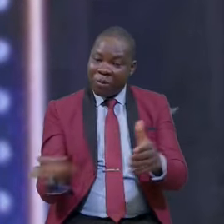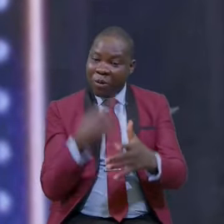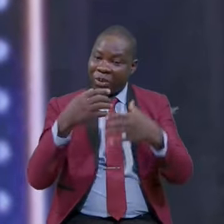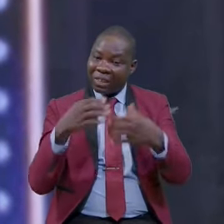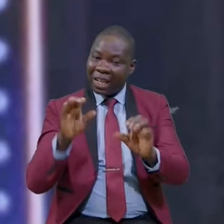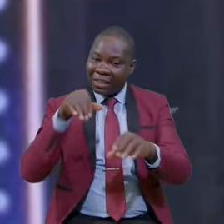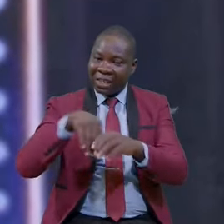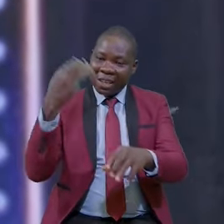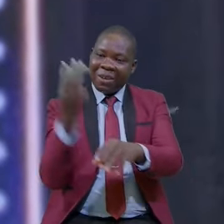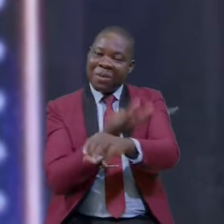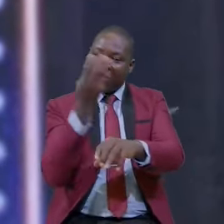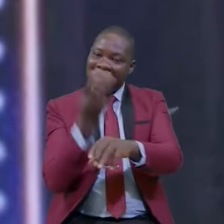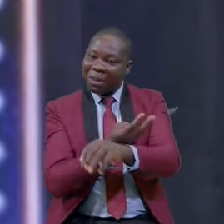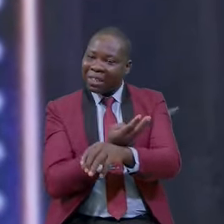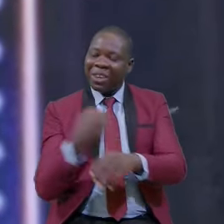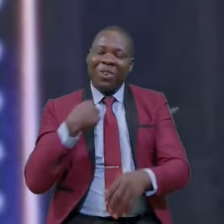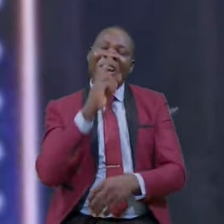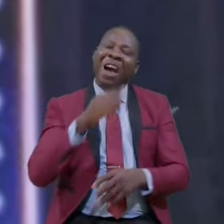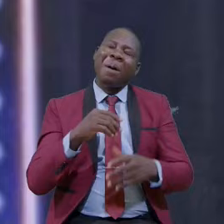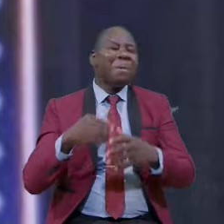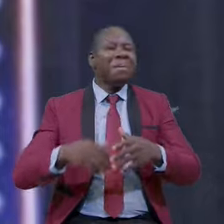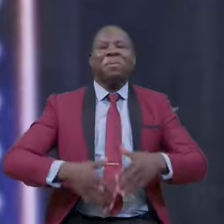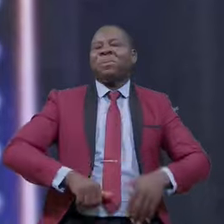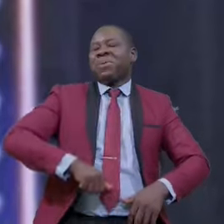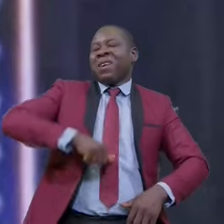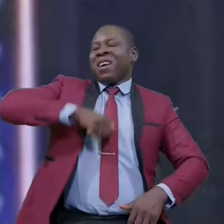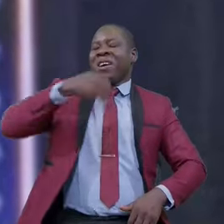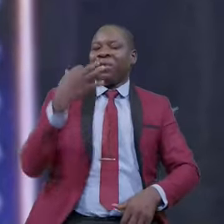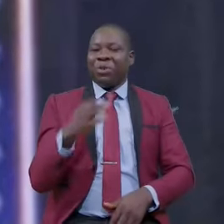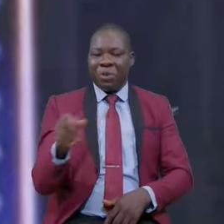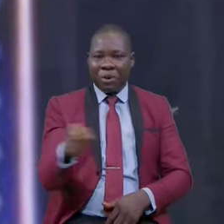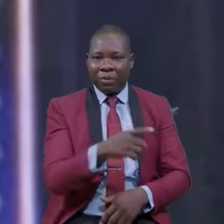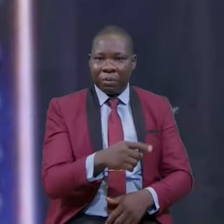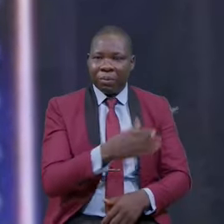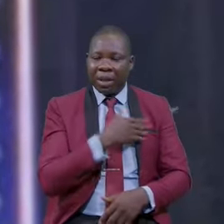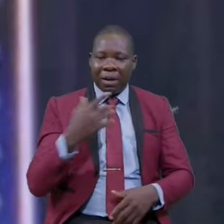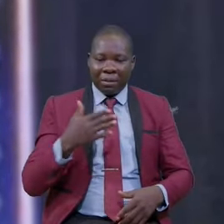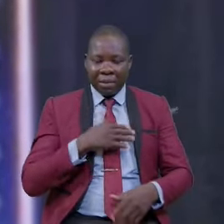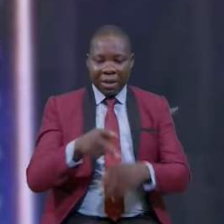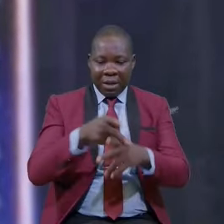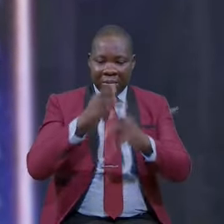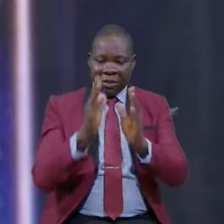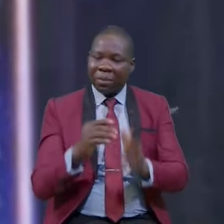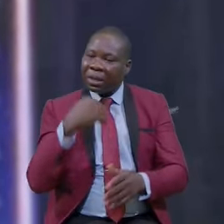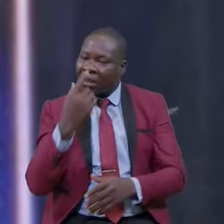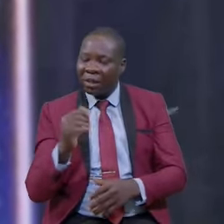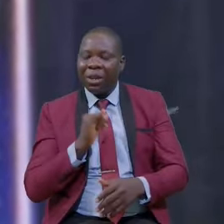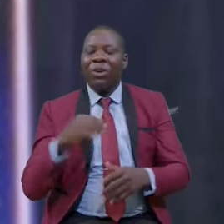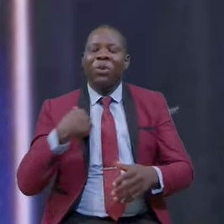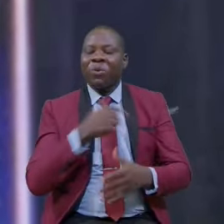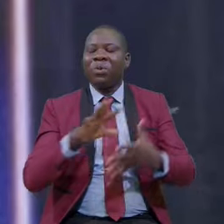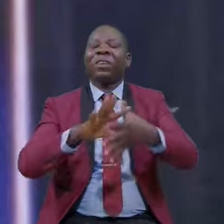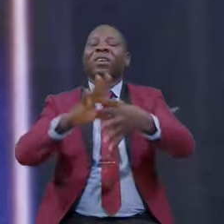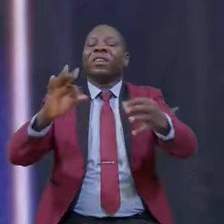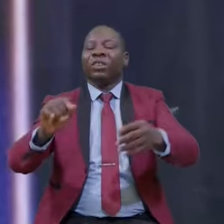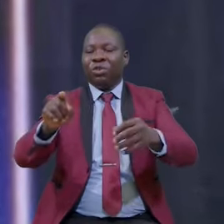en mathématiques. Oh, nous sommes fiers de toi. Et le directeur dit, nous te laissons parce qu'on m'avait sponsorisé pour aller à l'université.